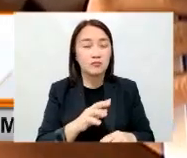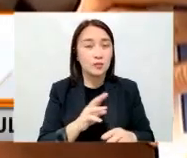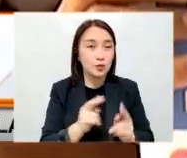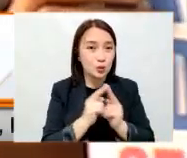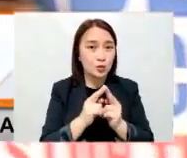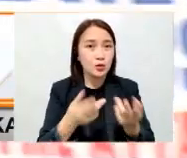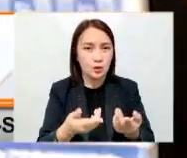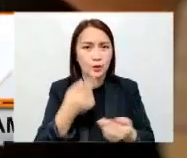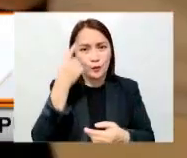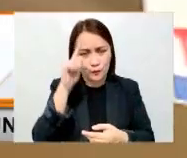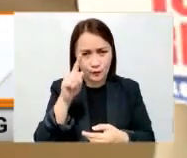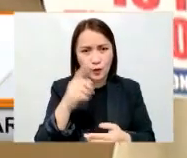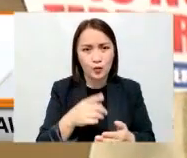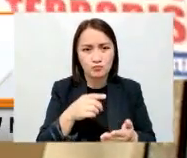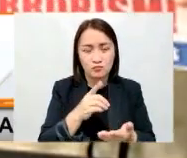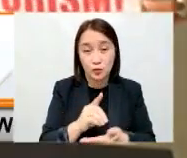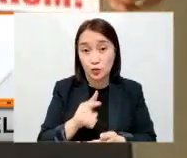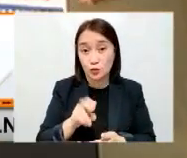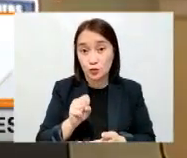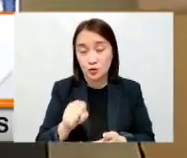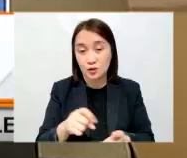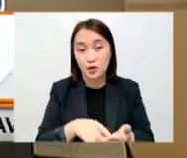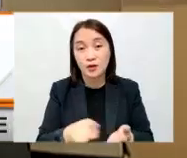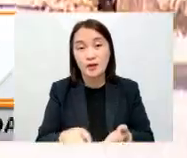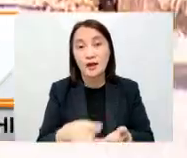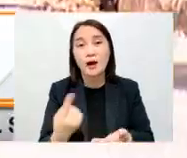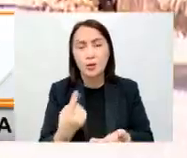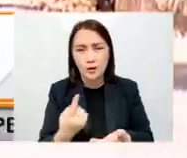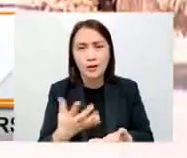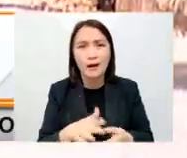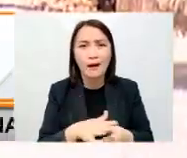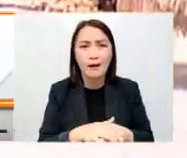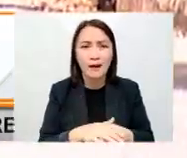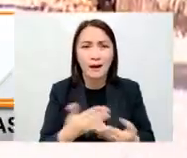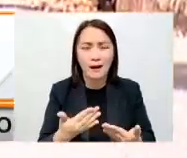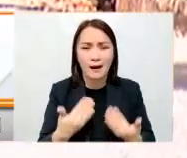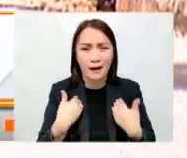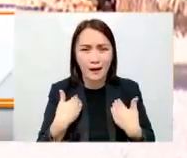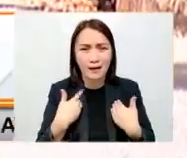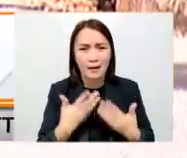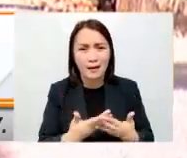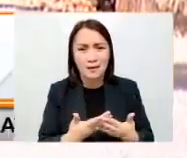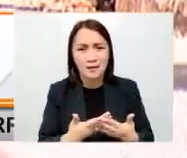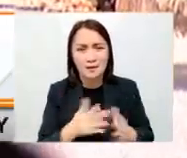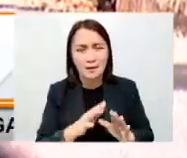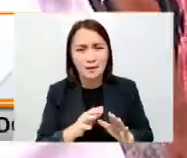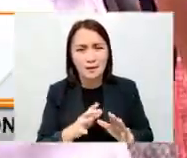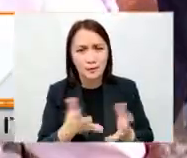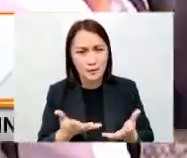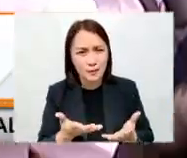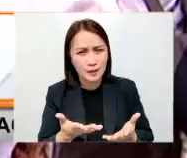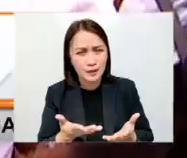union dues. Giit ng grupo, profiling yan at pangaharas. Meron naman daw kasing kopya niyan ang regional offices ng DepEd,